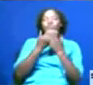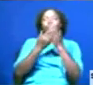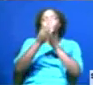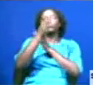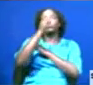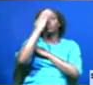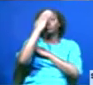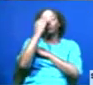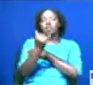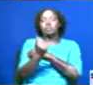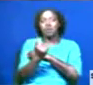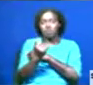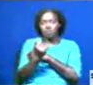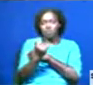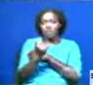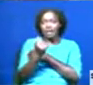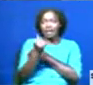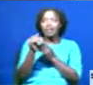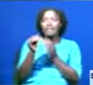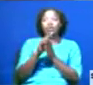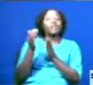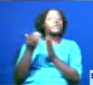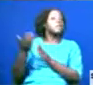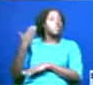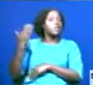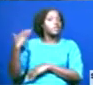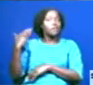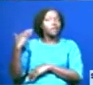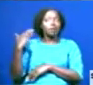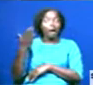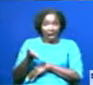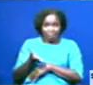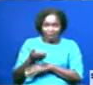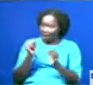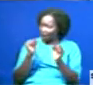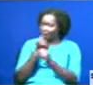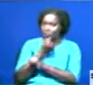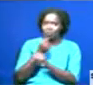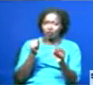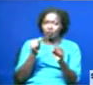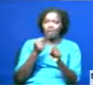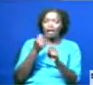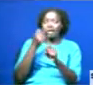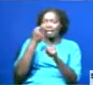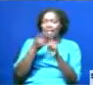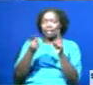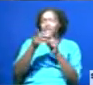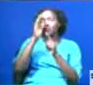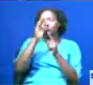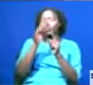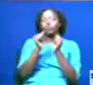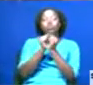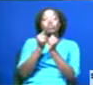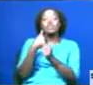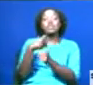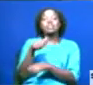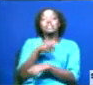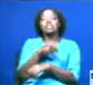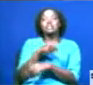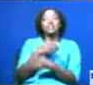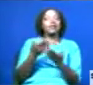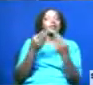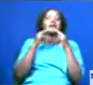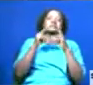sababu ingelikuwa ni kama hapo zamani, ingekuwa sahi hapa hatukai. Lakini kwa sababu Mungu yuko pamoja na sisi, naona tuna